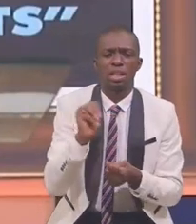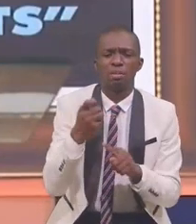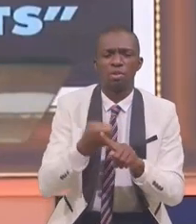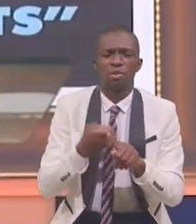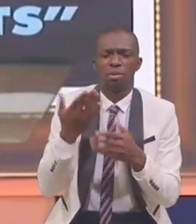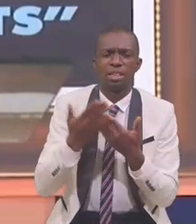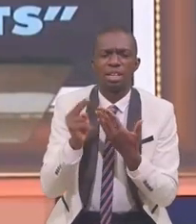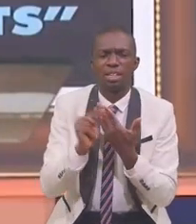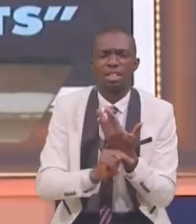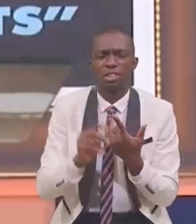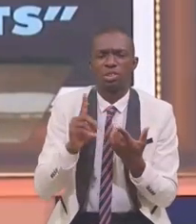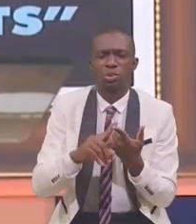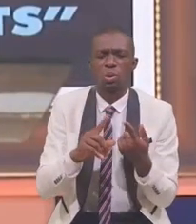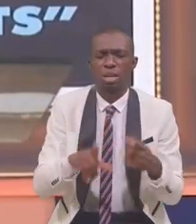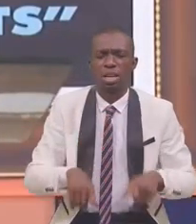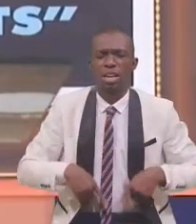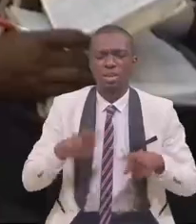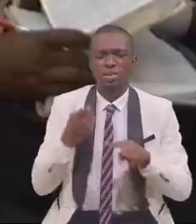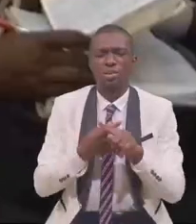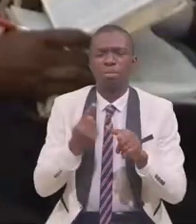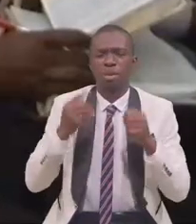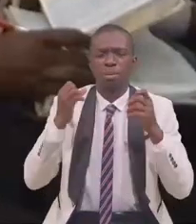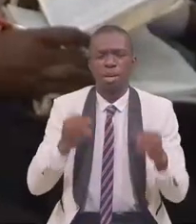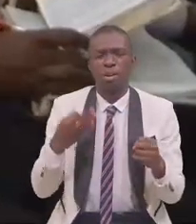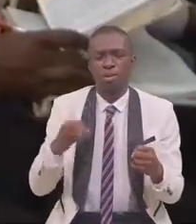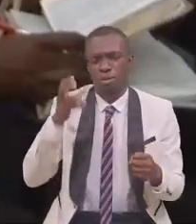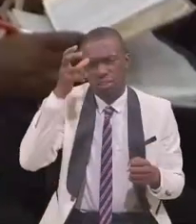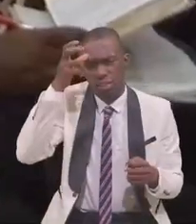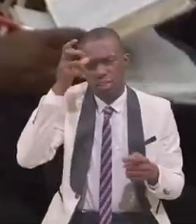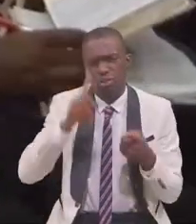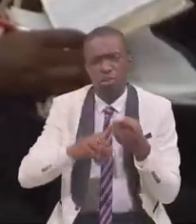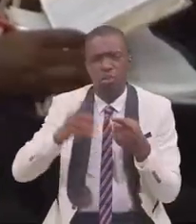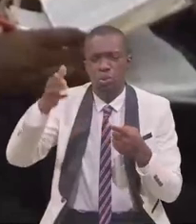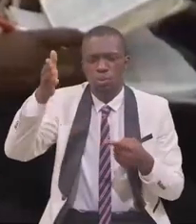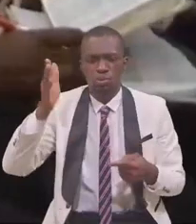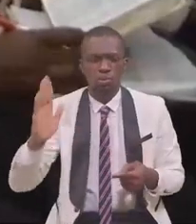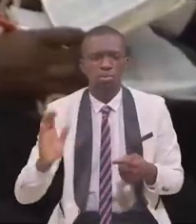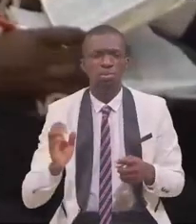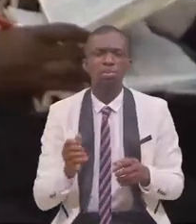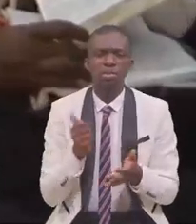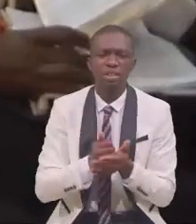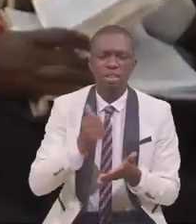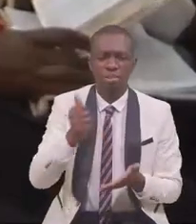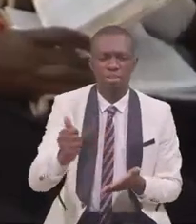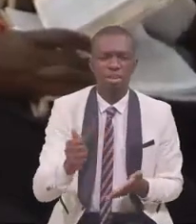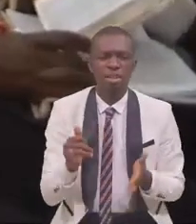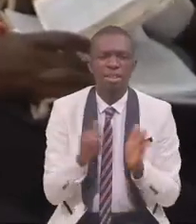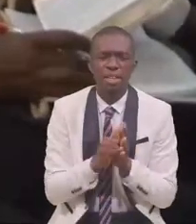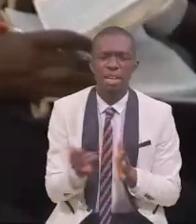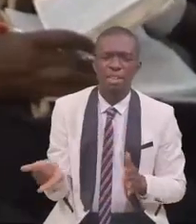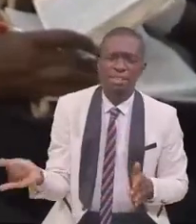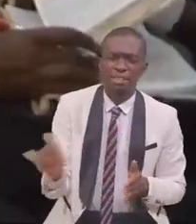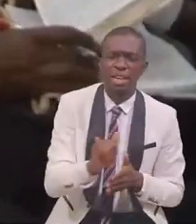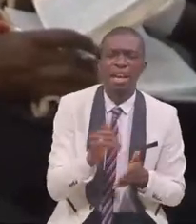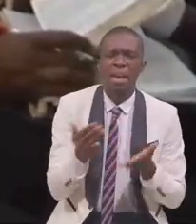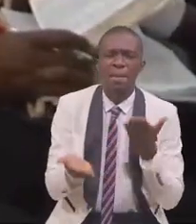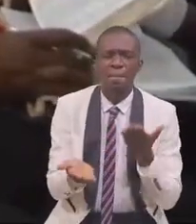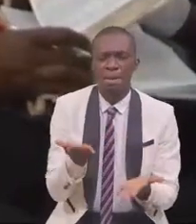Afin qu'ils passent des ténèbres à la lumière et de la puissance de Satan à Dieu. Amen. Pour qu'ils reçoivent